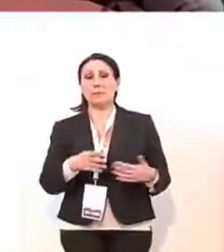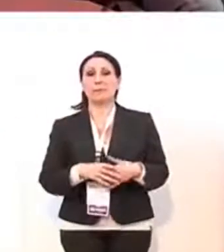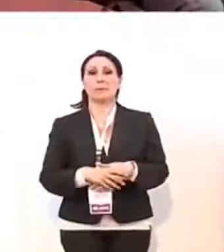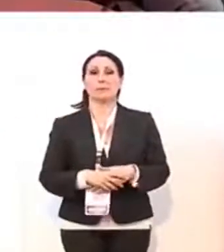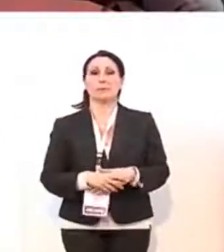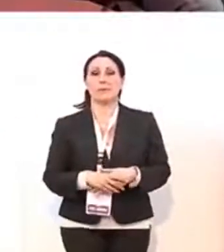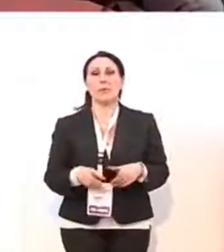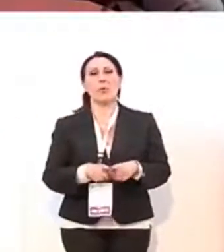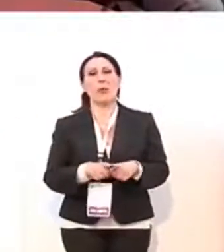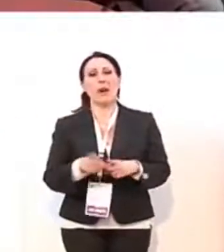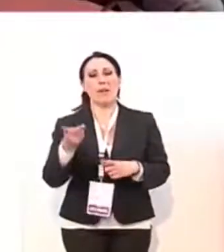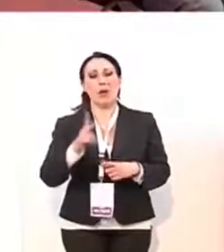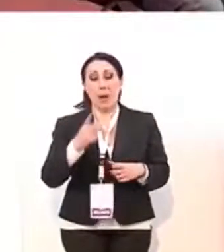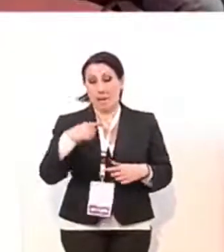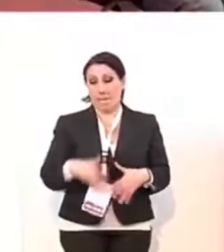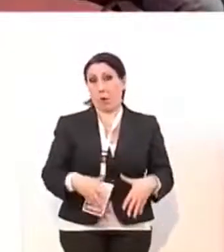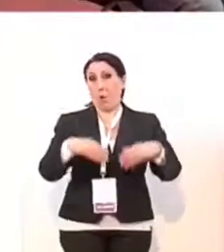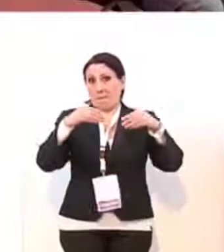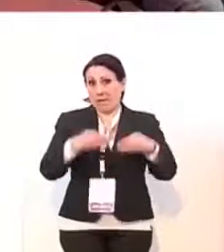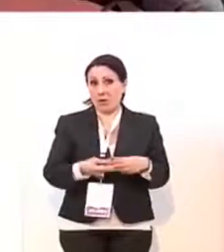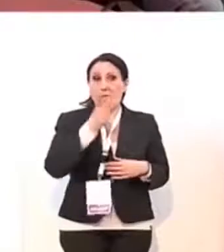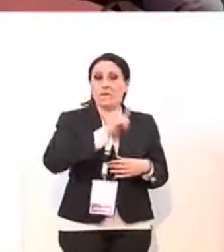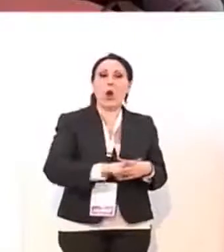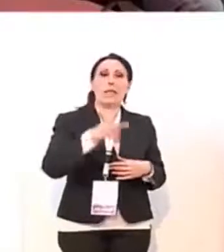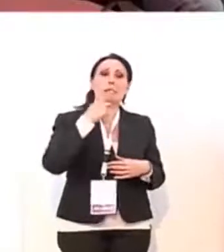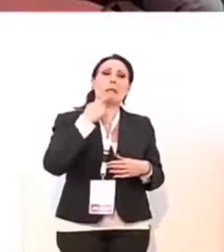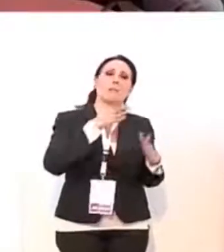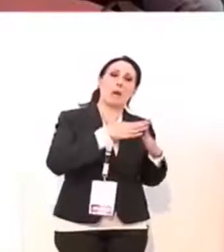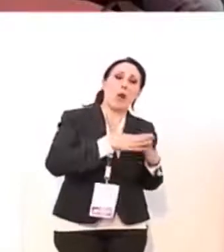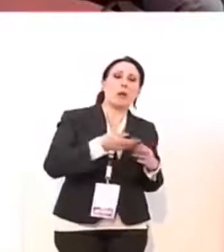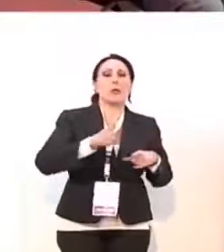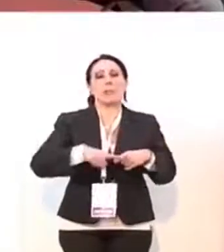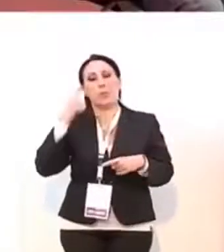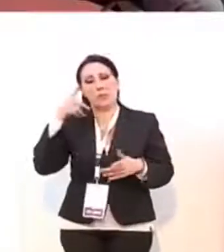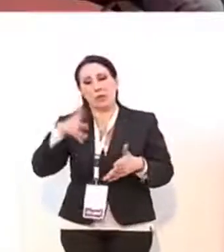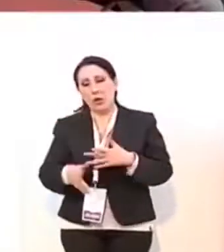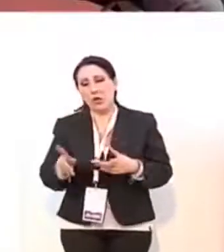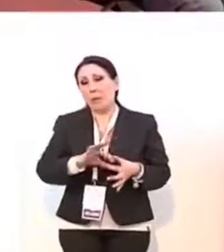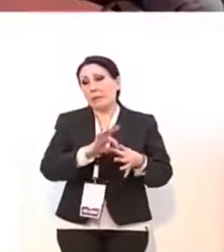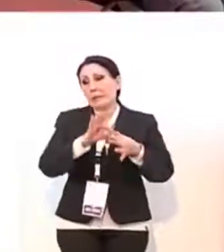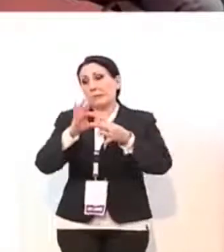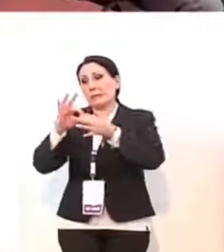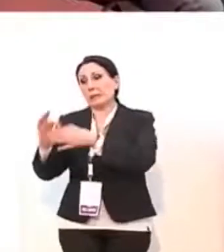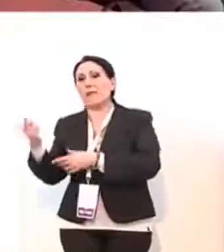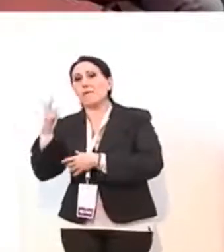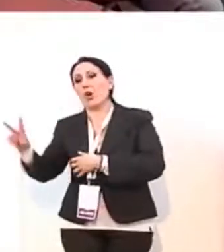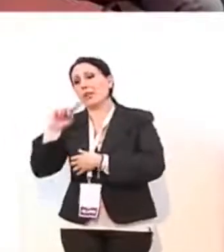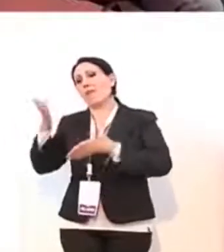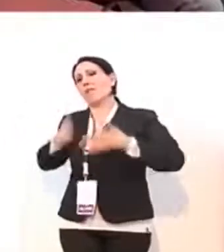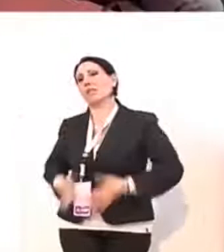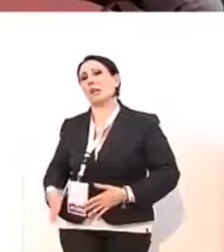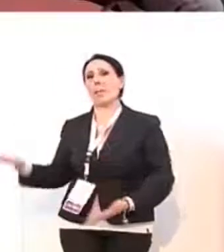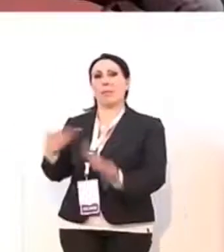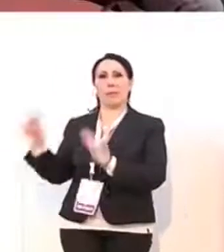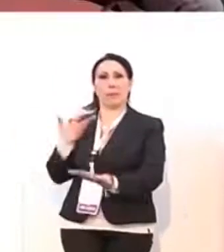violenza fisica che investe le donne. Quindi il lavoro sulla cultura, sulla formazione e sulla prevenzione credo che sia un